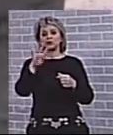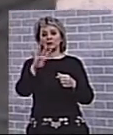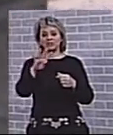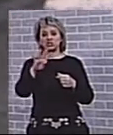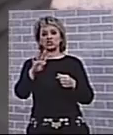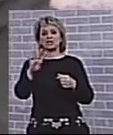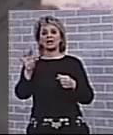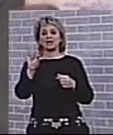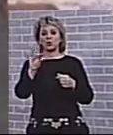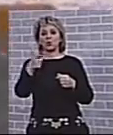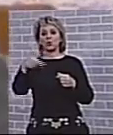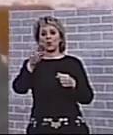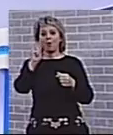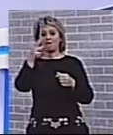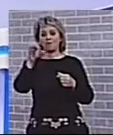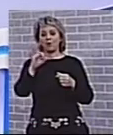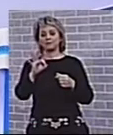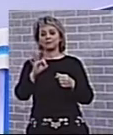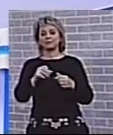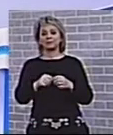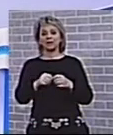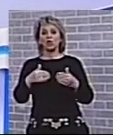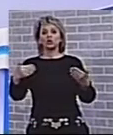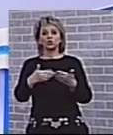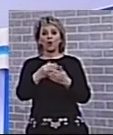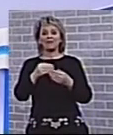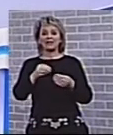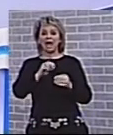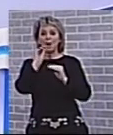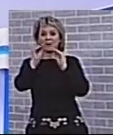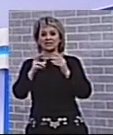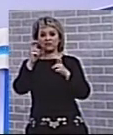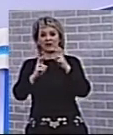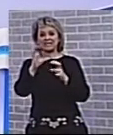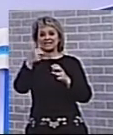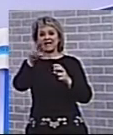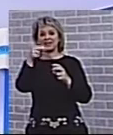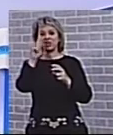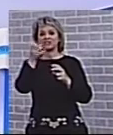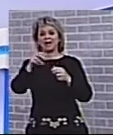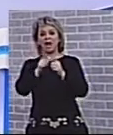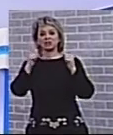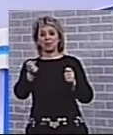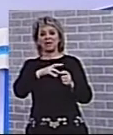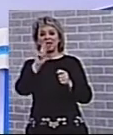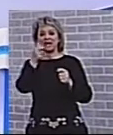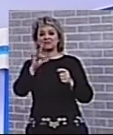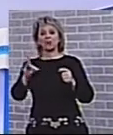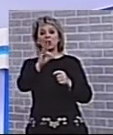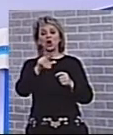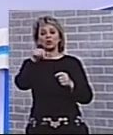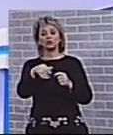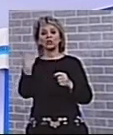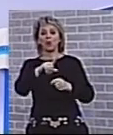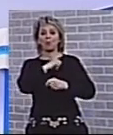Индрикова, Дон-24, Гуково. Новая обогатительная фабрика «Саткинская» открыта в Белоколитвинском районе.